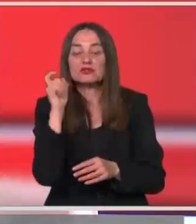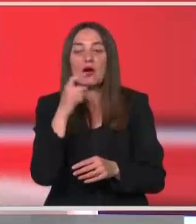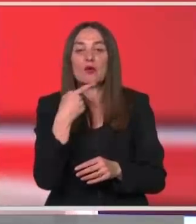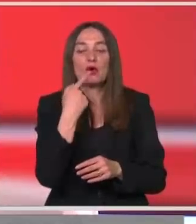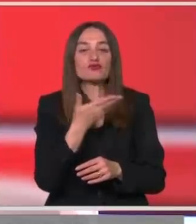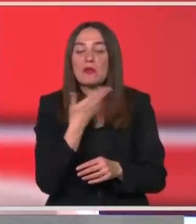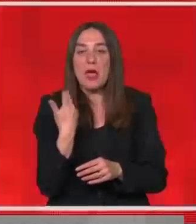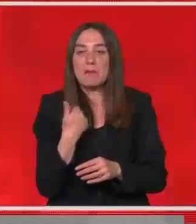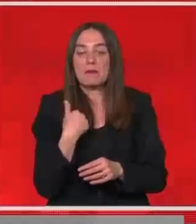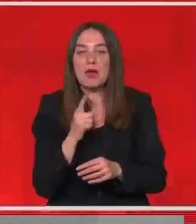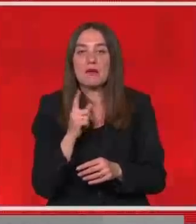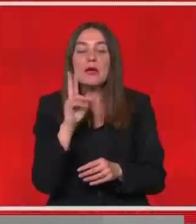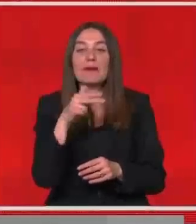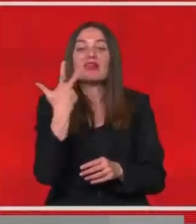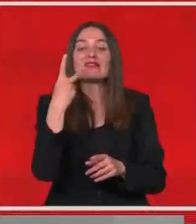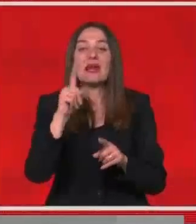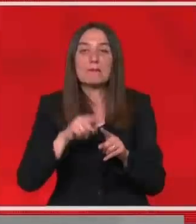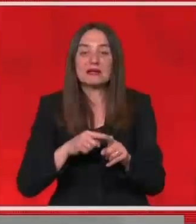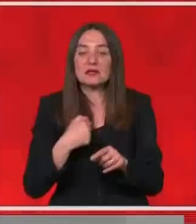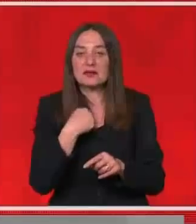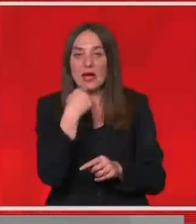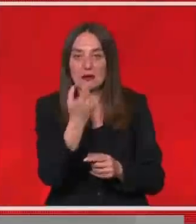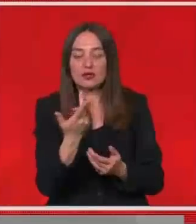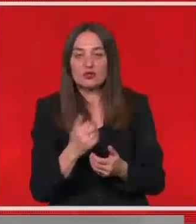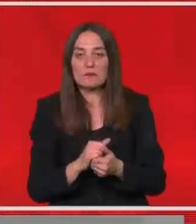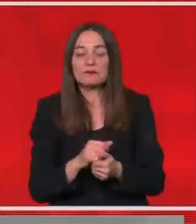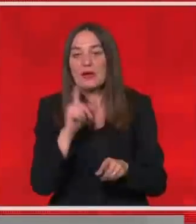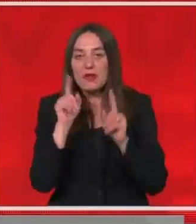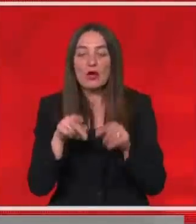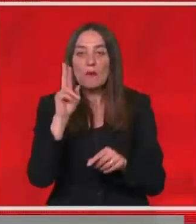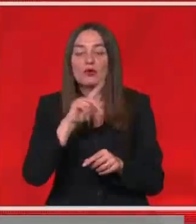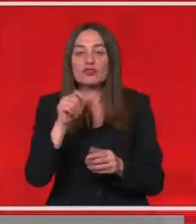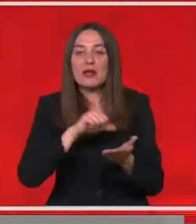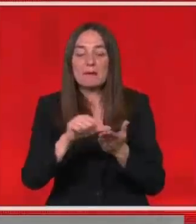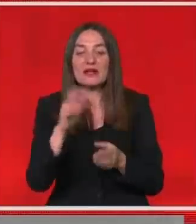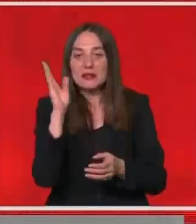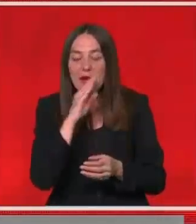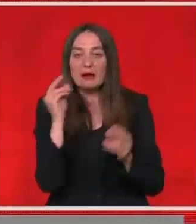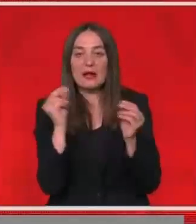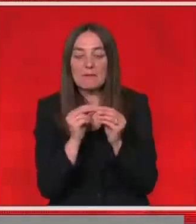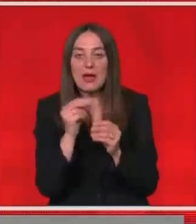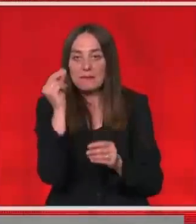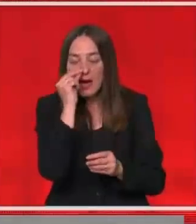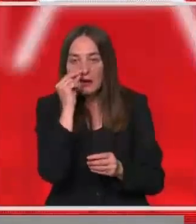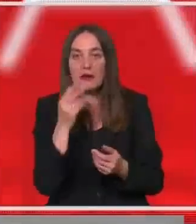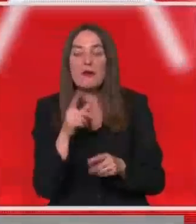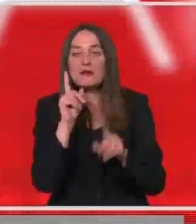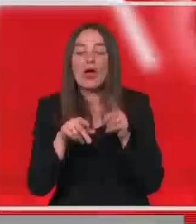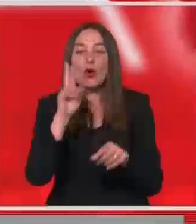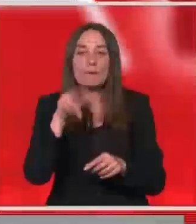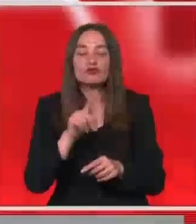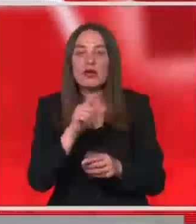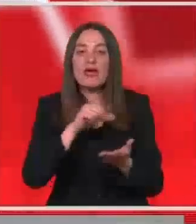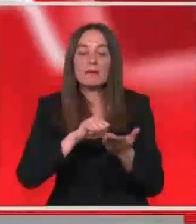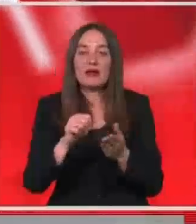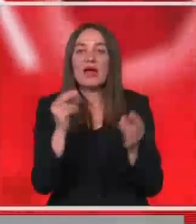moram ni ja. Imate 3 meseca. Jovana, rekao sam 3 meseca. Dakle, neko može da ne plati mart, april ili maj. Neko može da ne